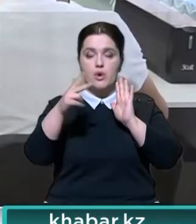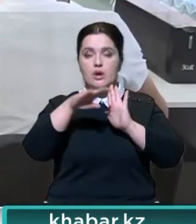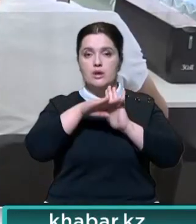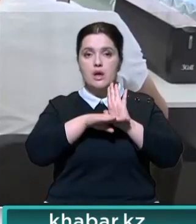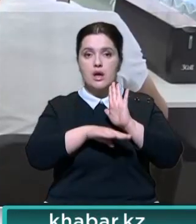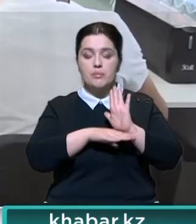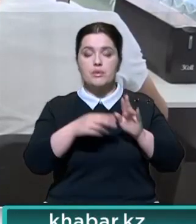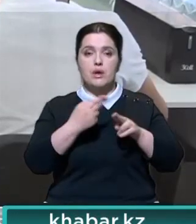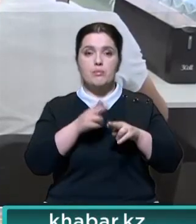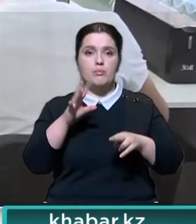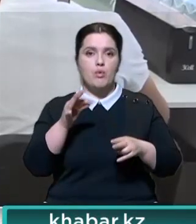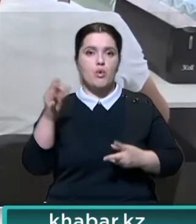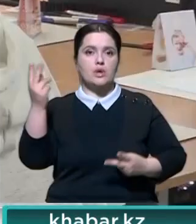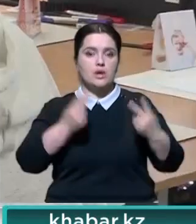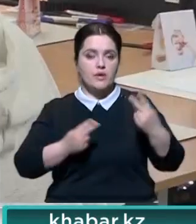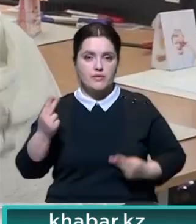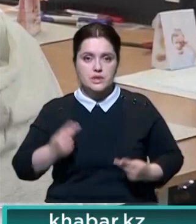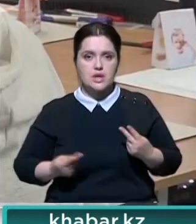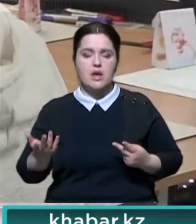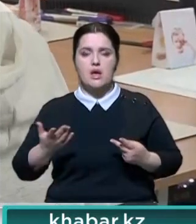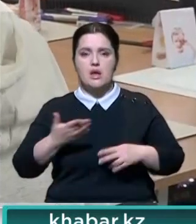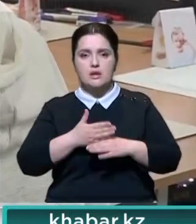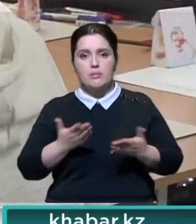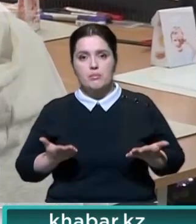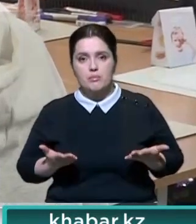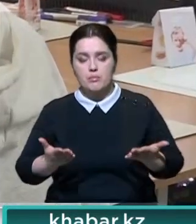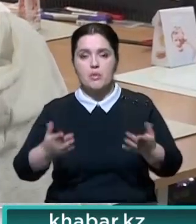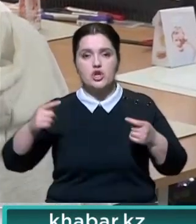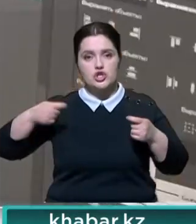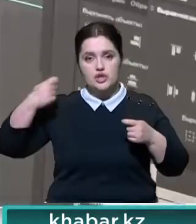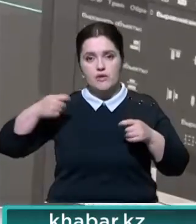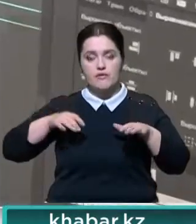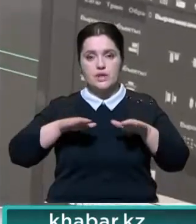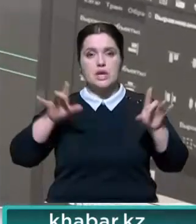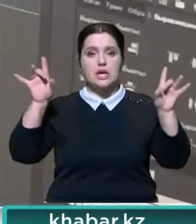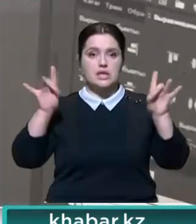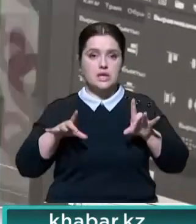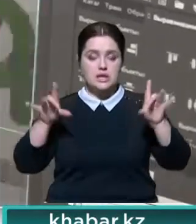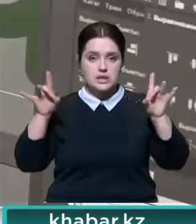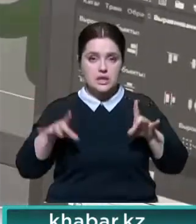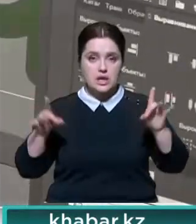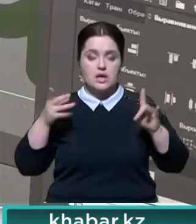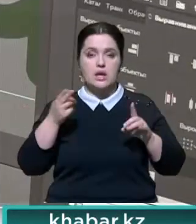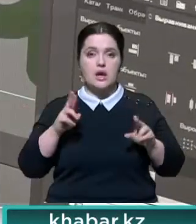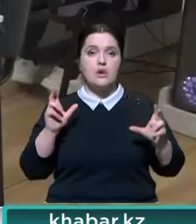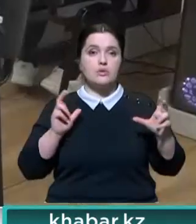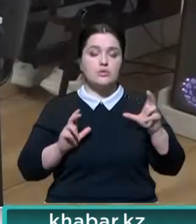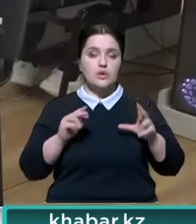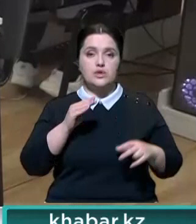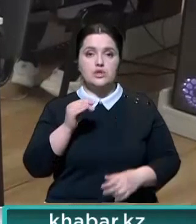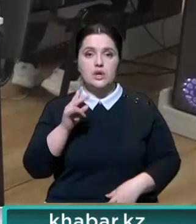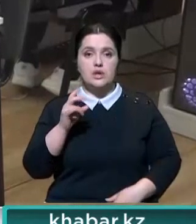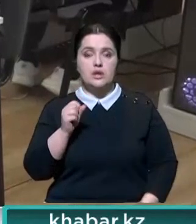В частности, по графическому дизайну, пекарскому и швейному делу, ресторанному сервису, строительству. Для студента из Жанаузена